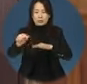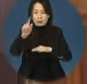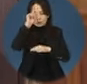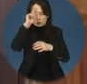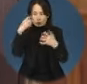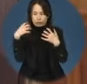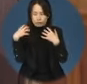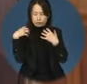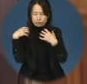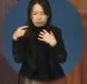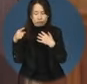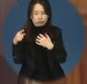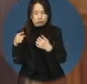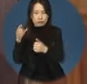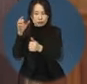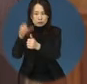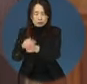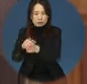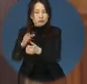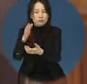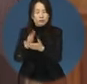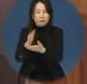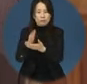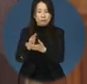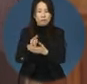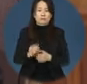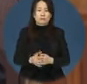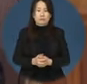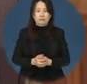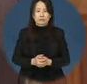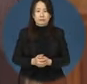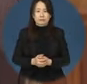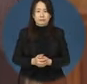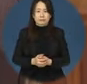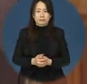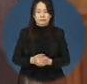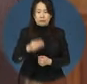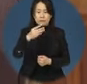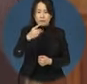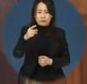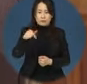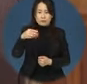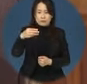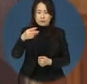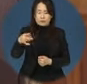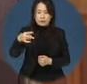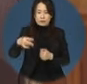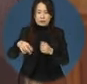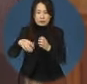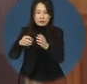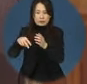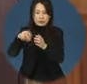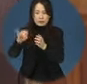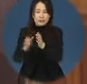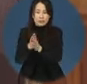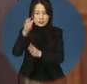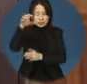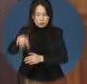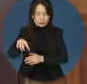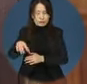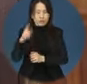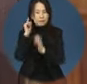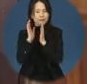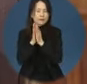중간에 도어로 넘 기니까 등 매시 입장에서는 이걸 내가 권한을 행사하며 훨씬 효율적인 데 라는 측면에서